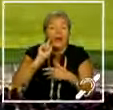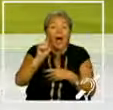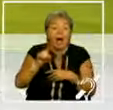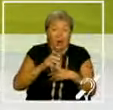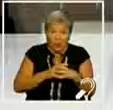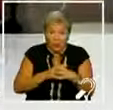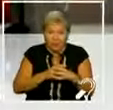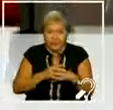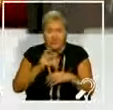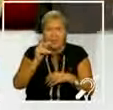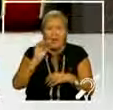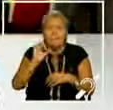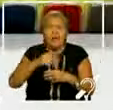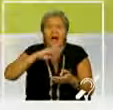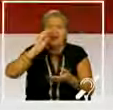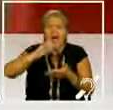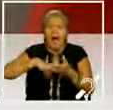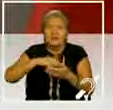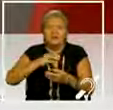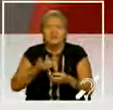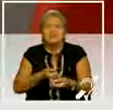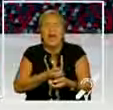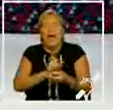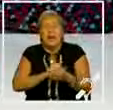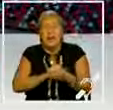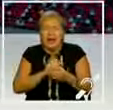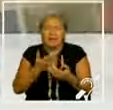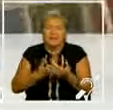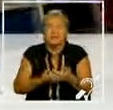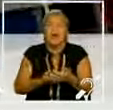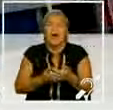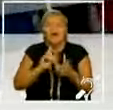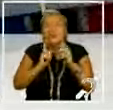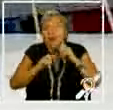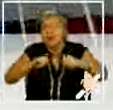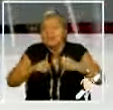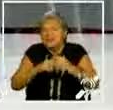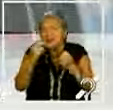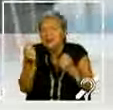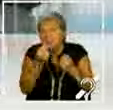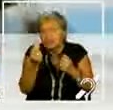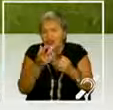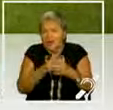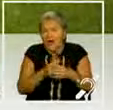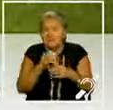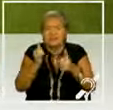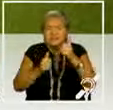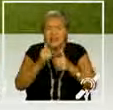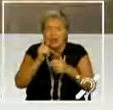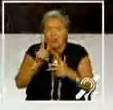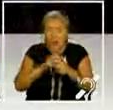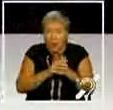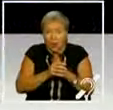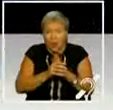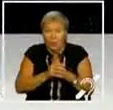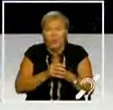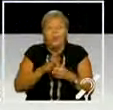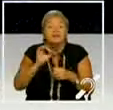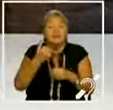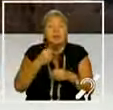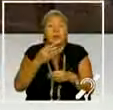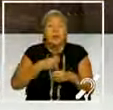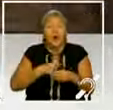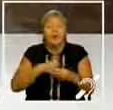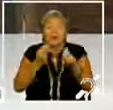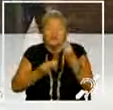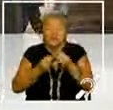Gigi Becali a semnat biletul de garanție pentru a acoperi posibile daune asupra gazonului și vicecampioana a primit undă verde pentru a juca